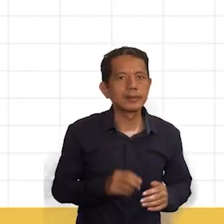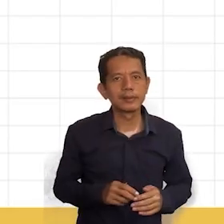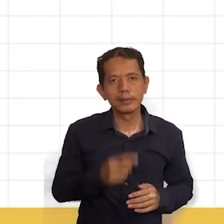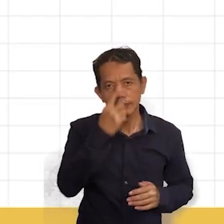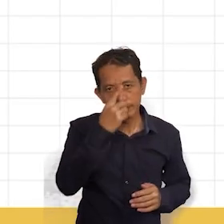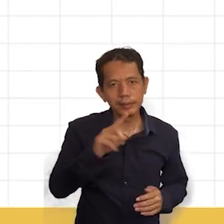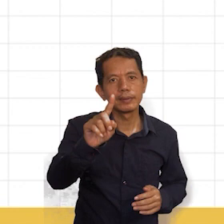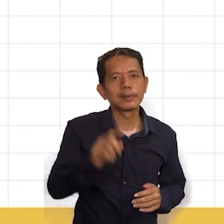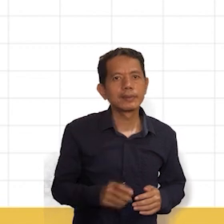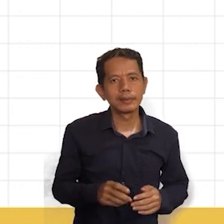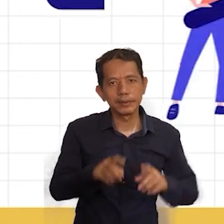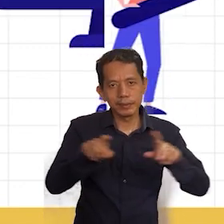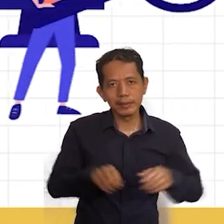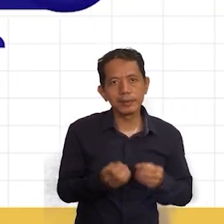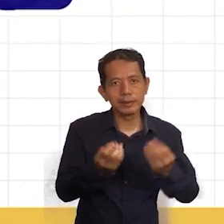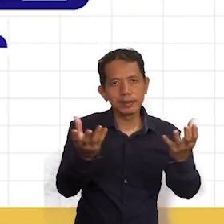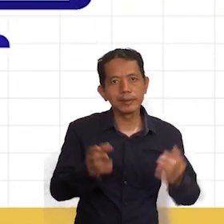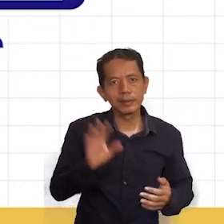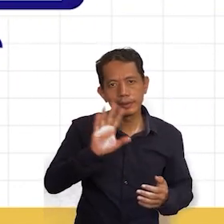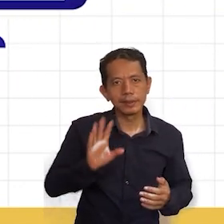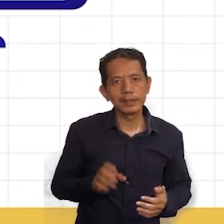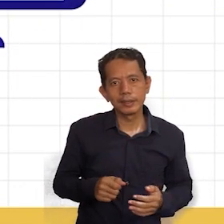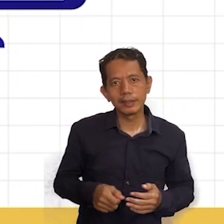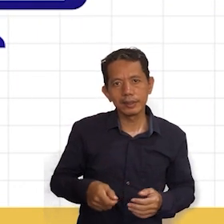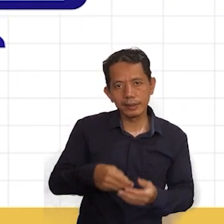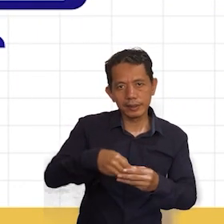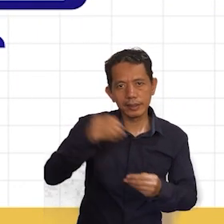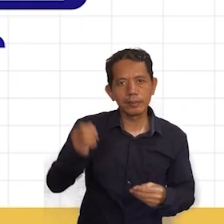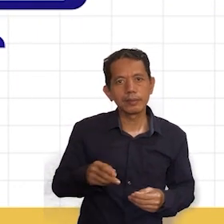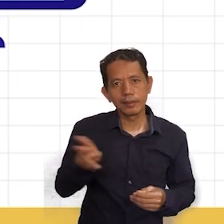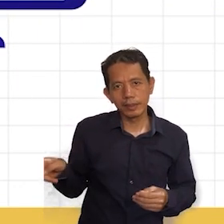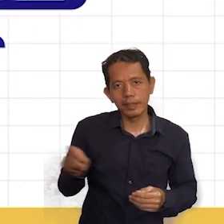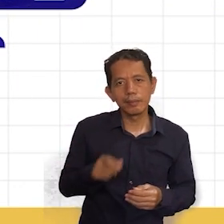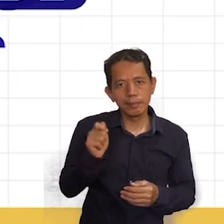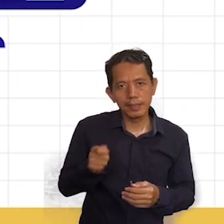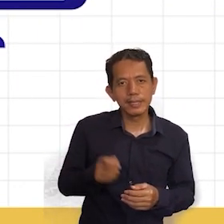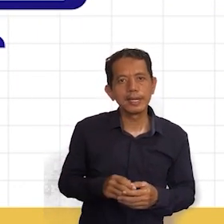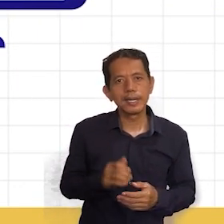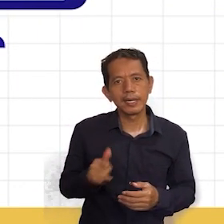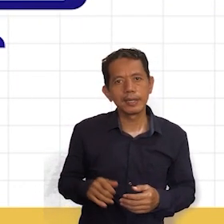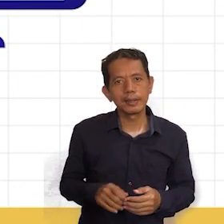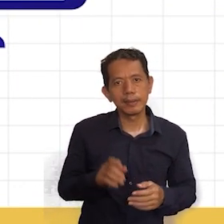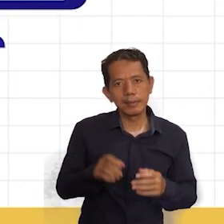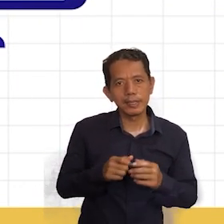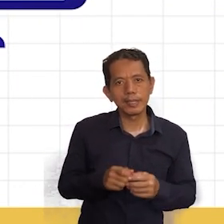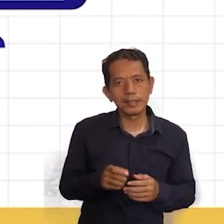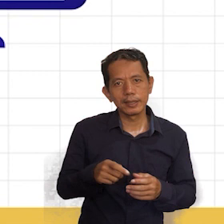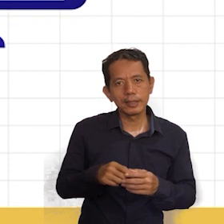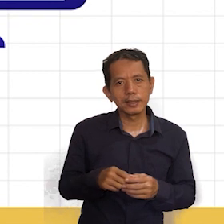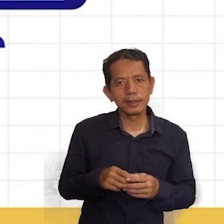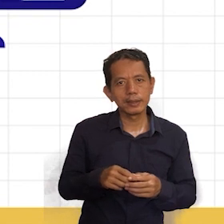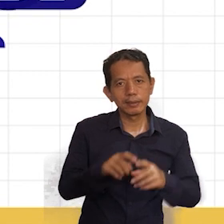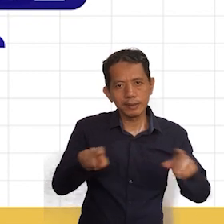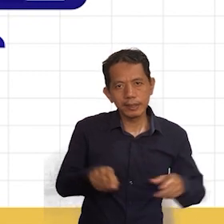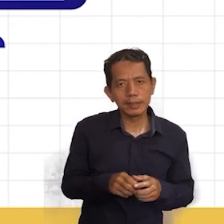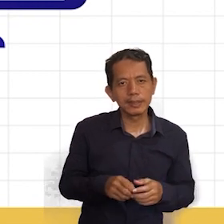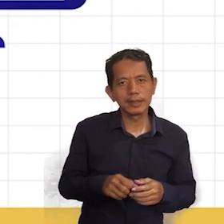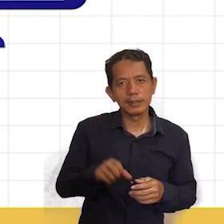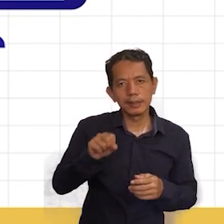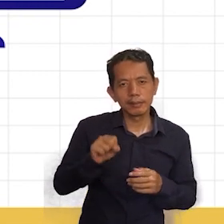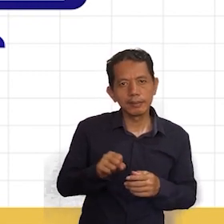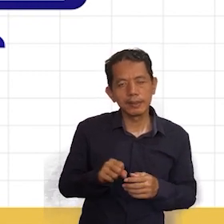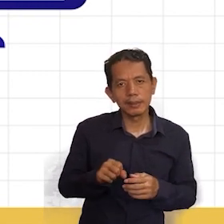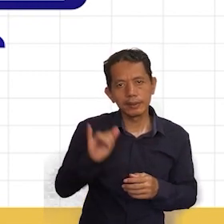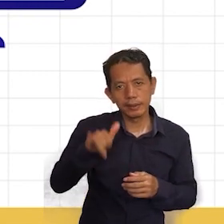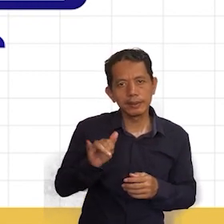Kedua, untuk surat keterangan tidak sedang dicabut hak pilihnya, persyaratan kelengkapan berkasnya